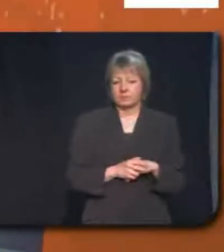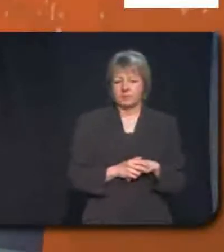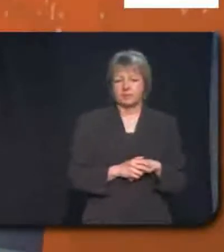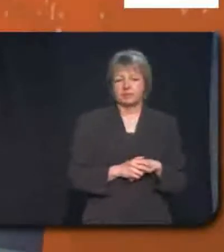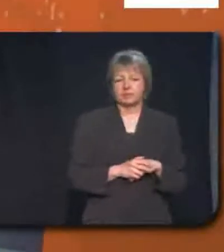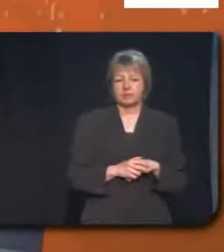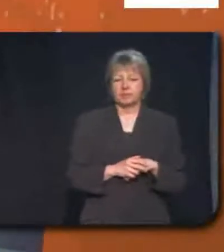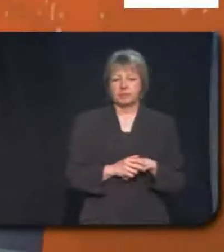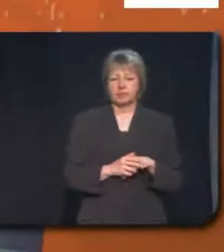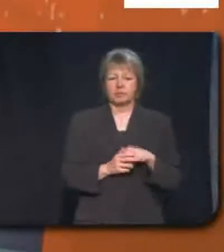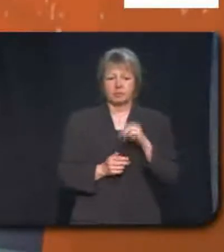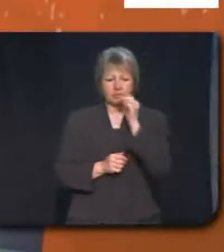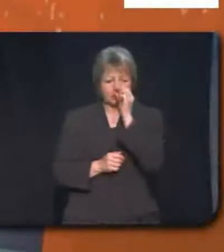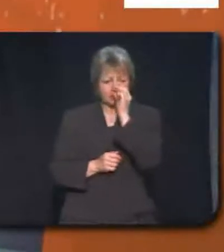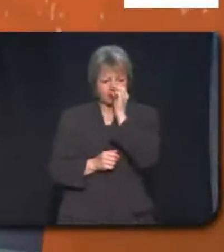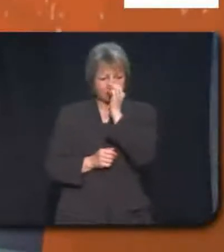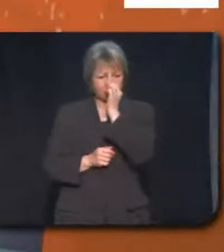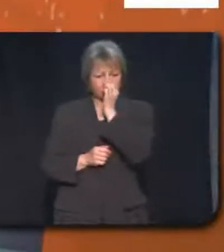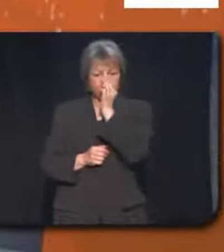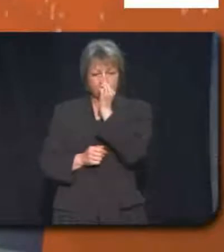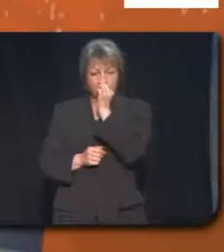es sind